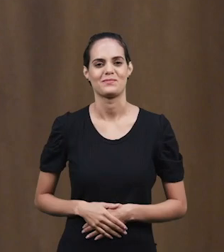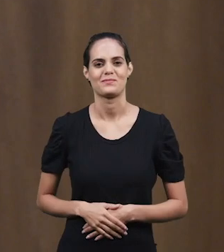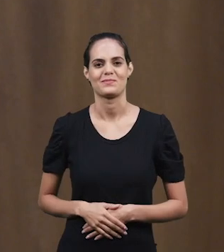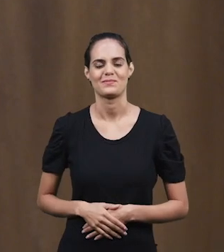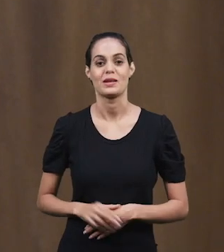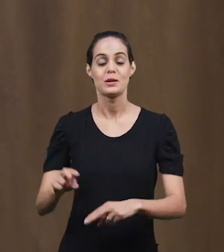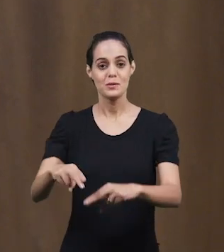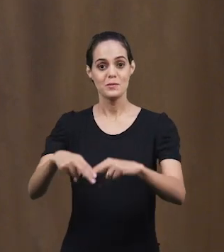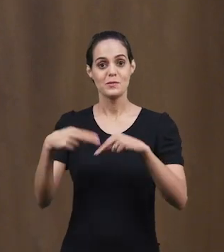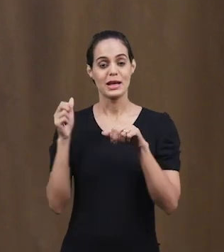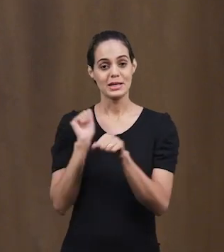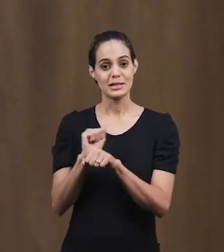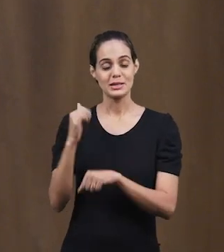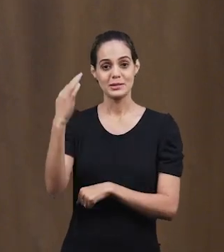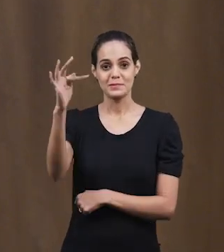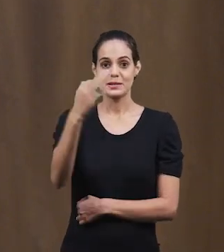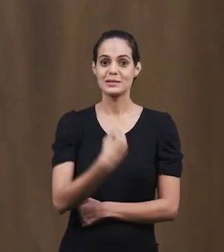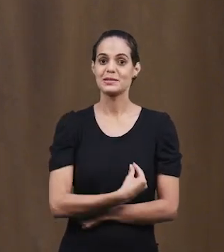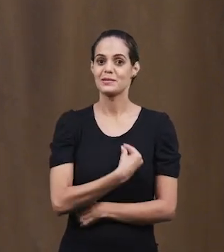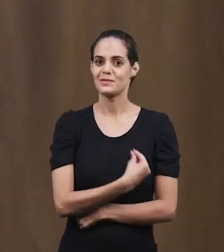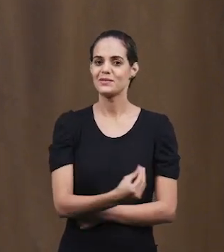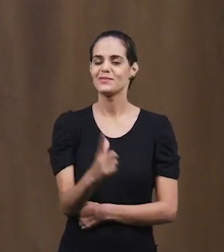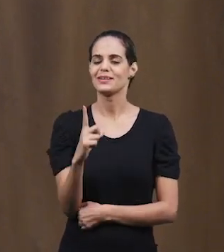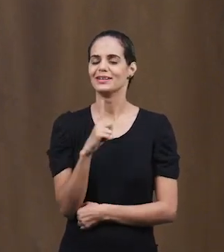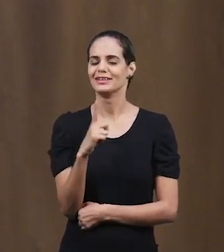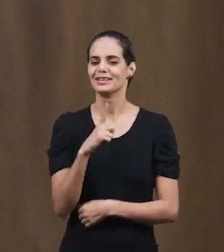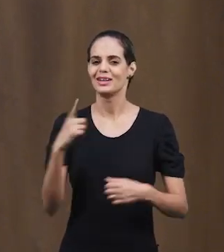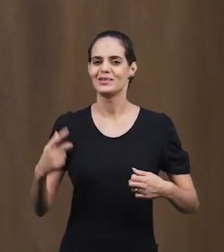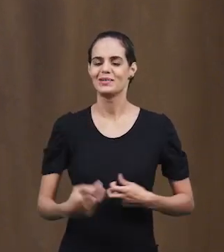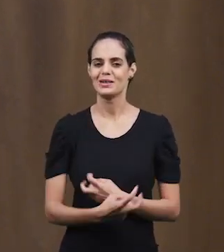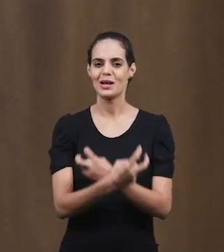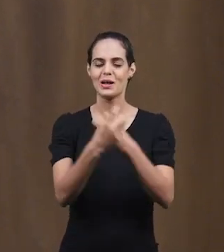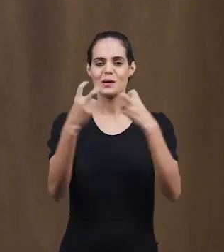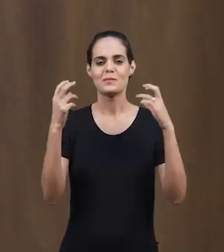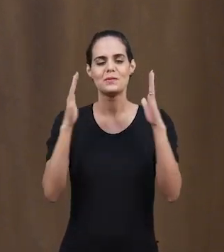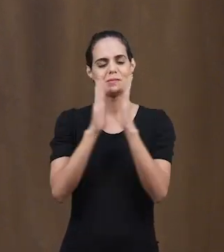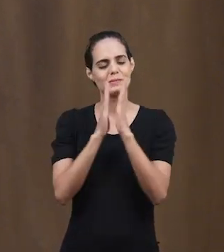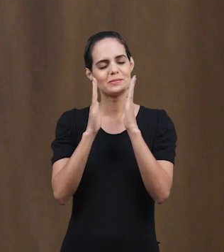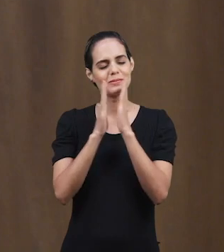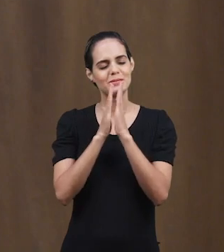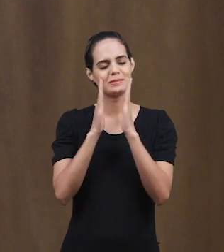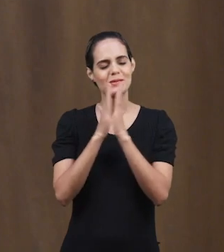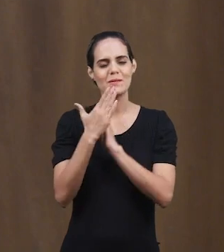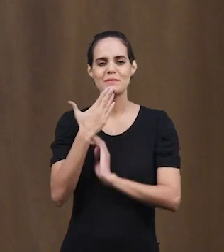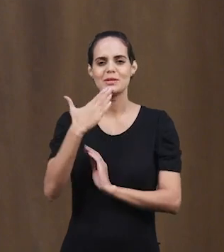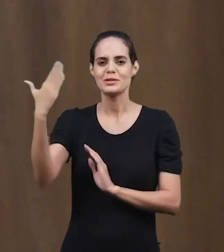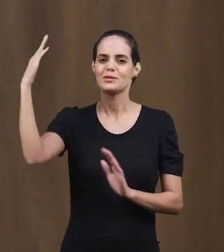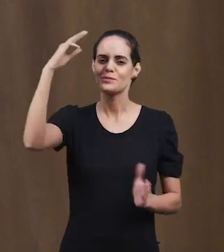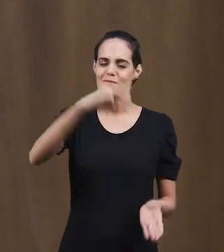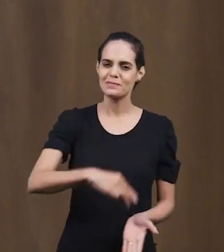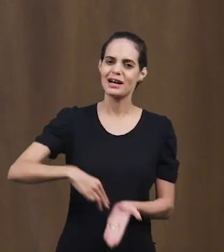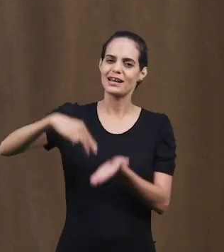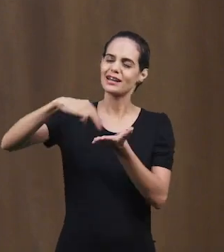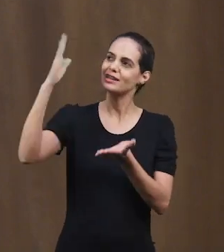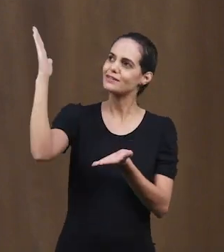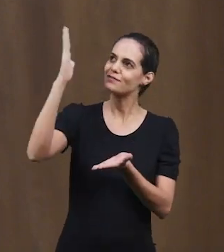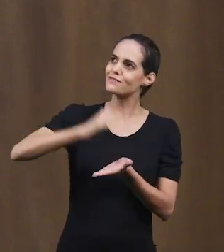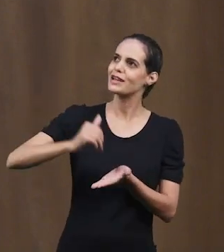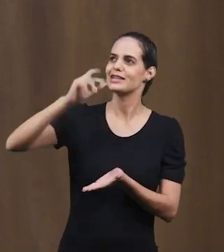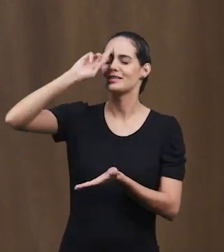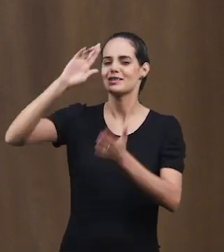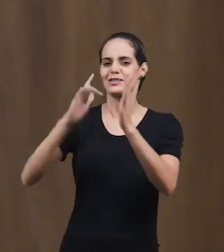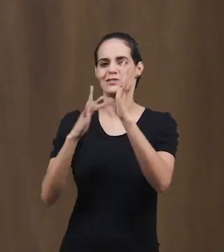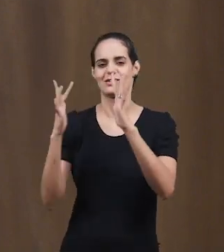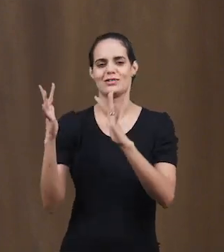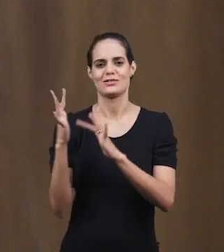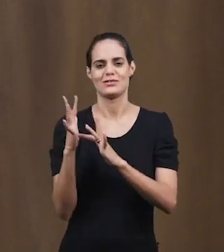pour cette expérience vivante dans nos cœurs, il y a une clameur, il y a une prière, une demande. Maranatha,